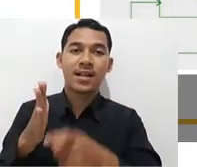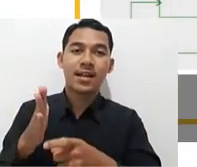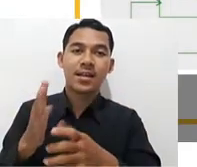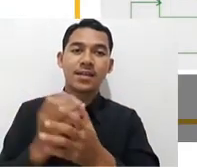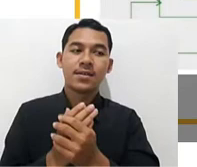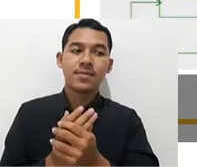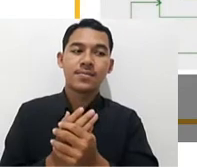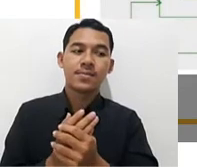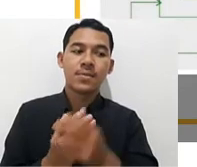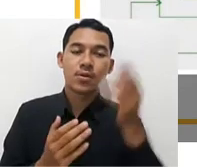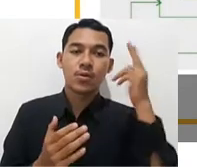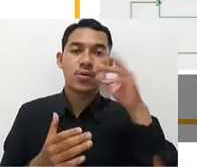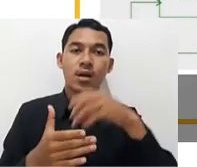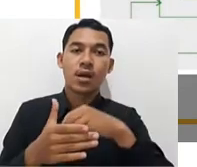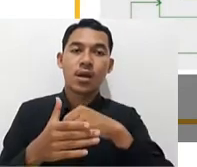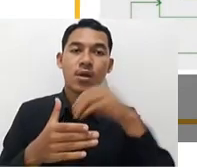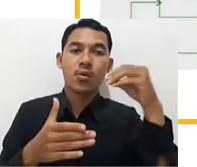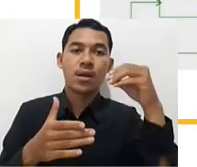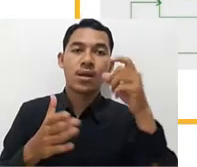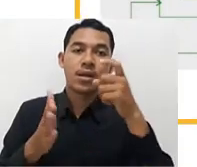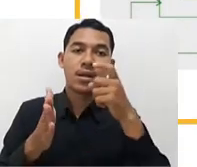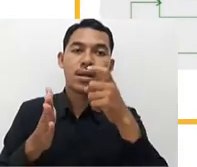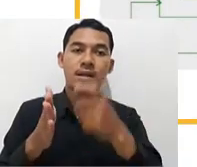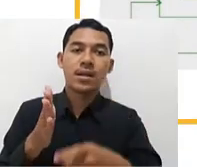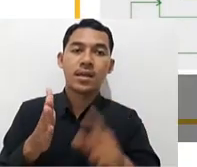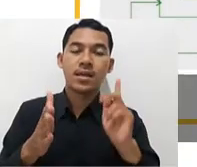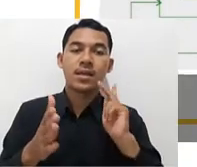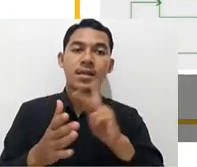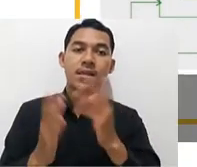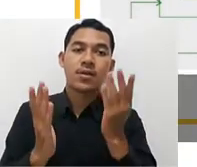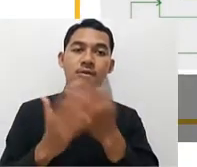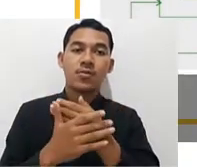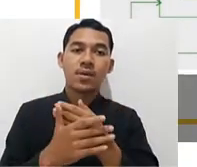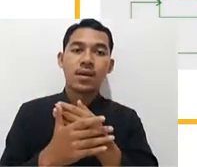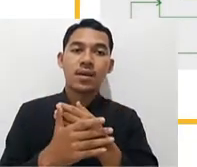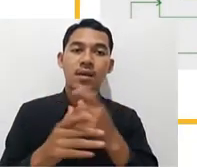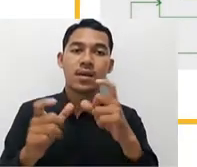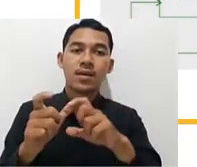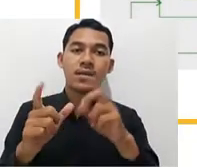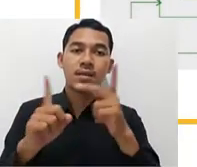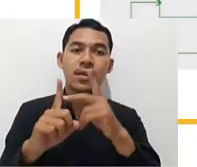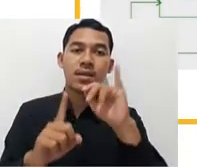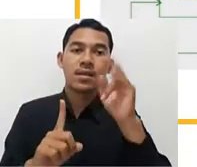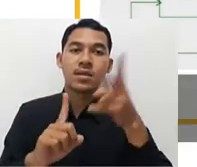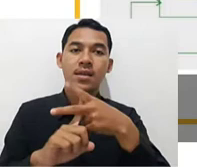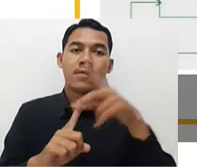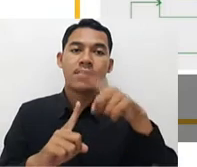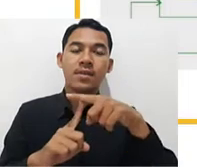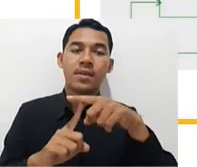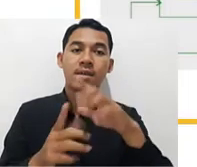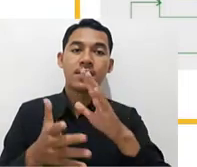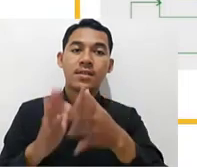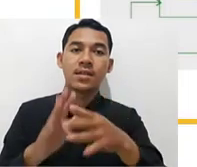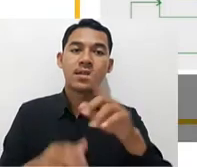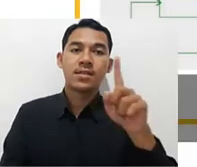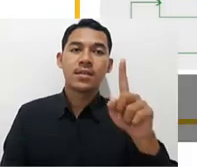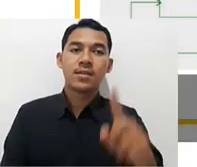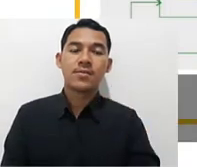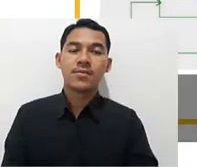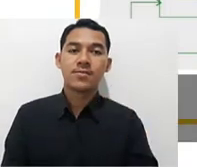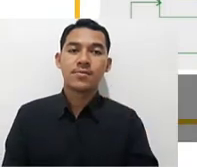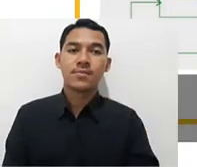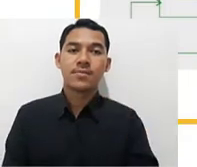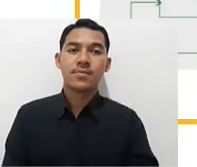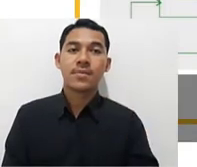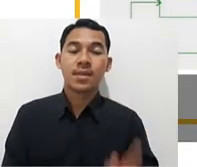kita buat mengeluarkan nilainya itu kita rubah shift-nya jadi 1. Nih, mana ya? Ntar kita